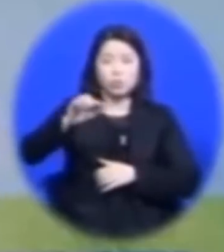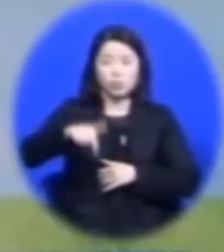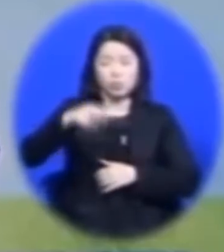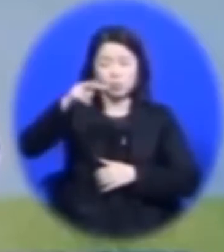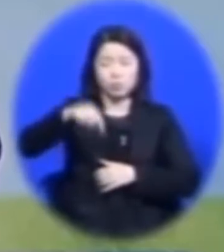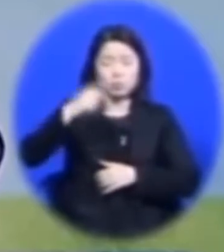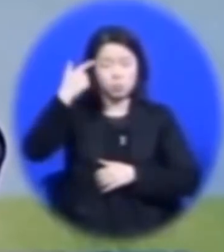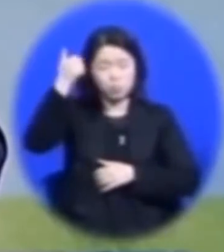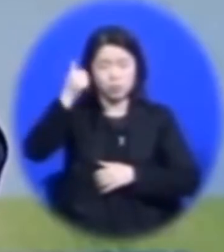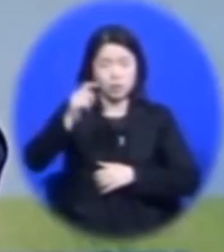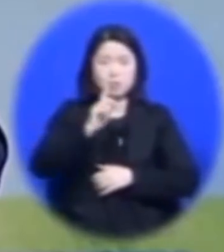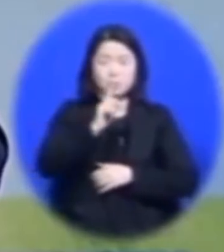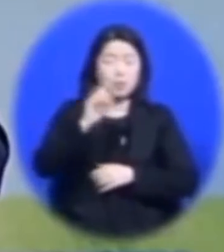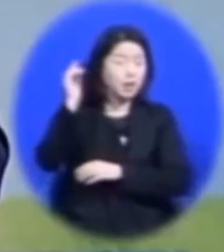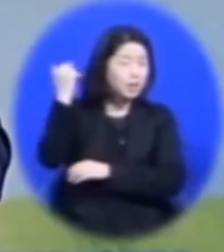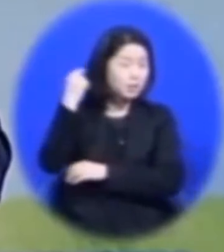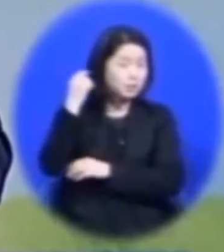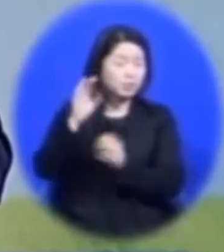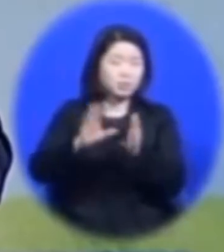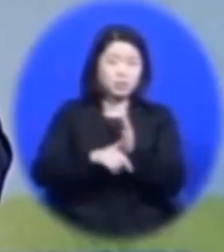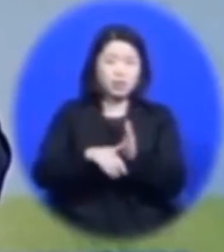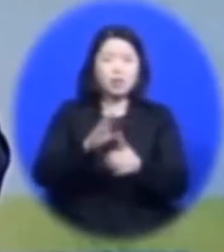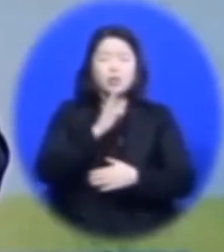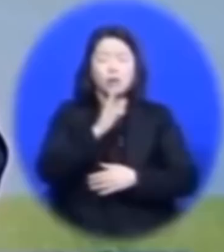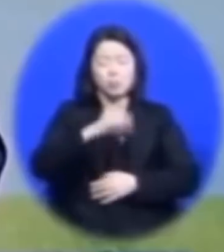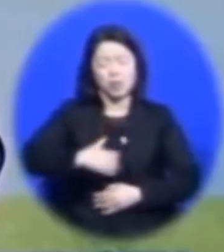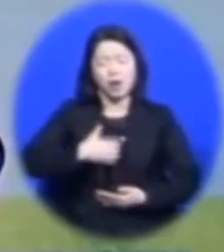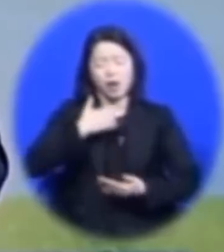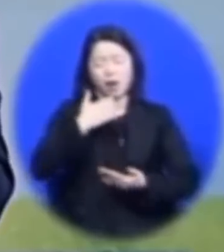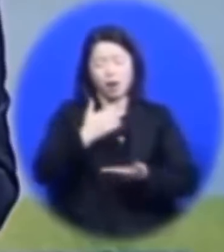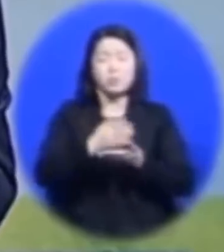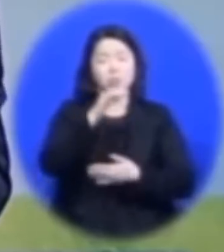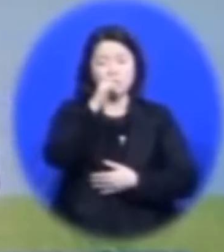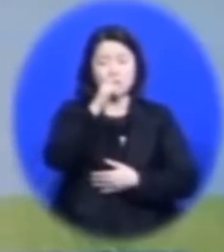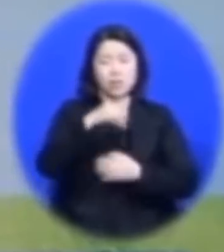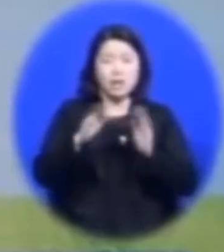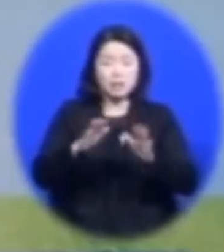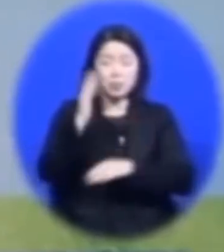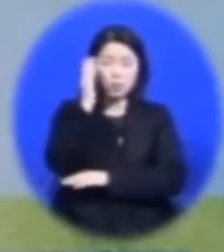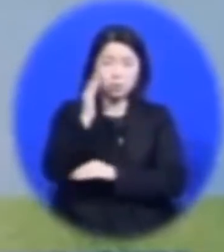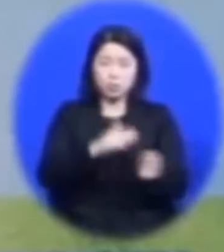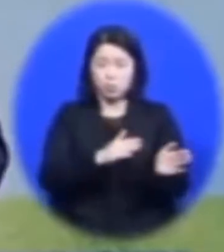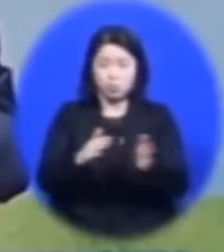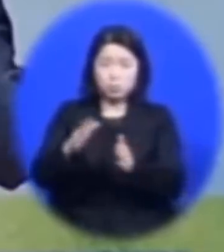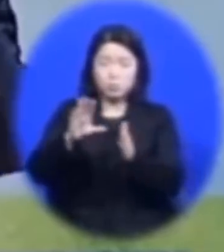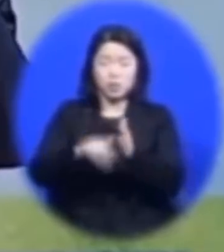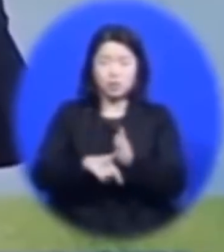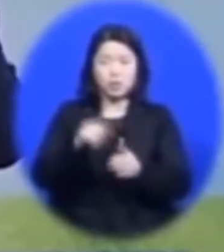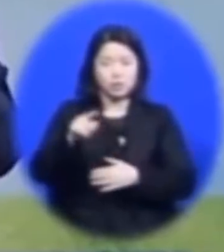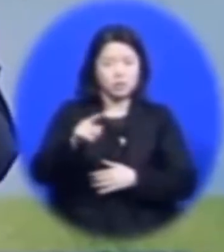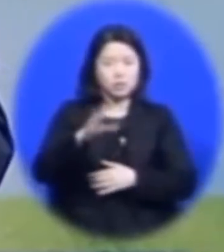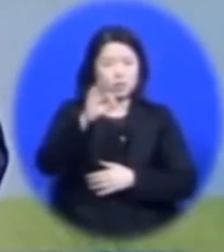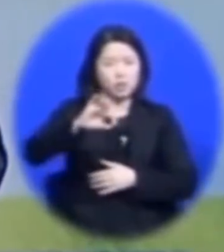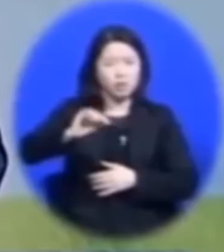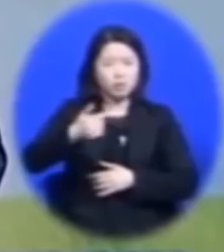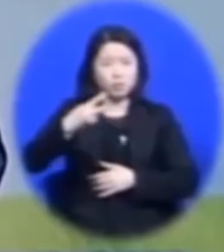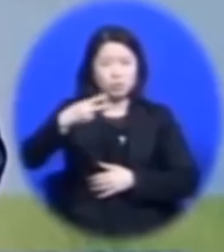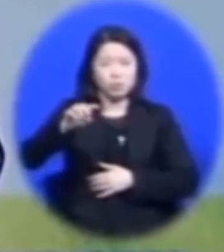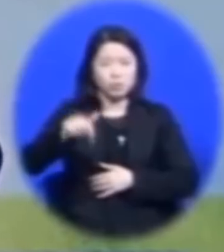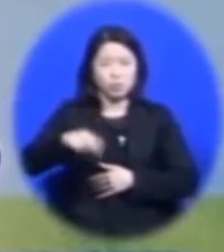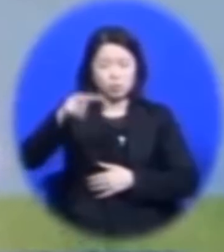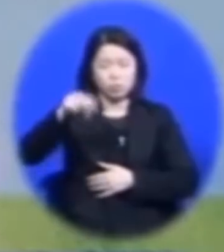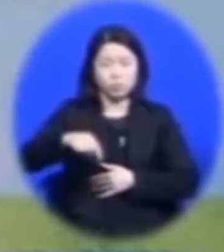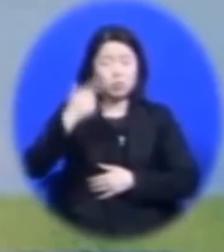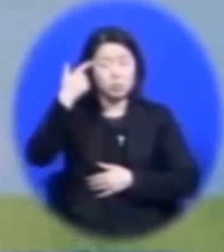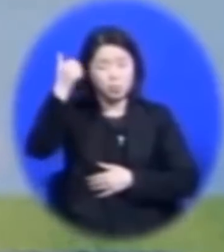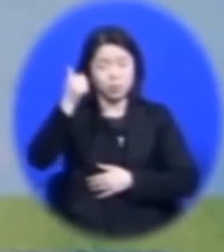들었을 때 참 감동을 받아 썼어 저는 이번에 설교 준비하면서 그 윤 독서 목사님 이야기가 생각이